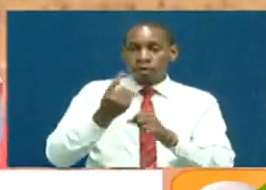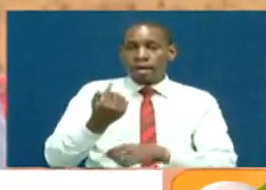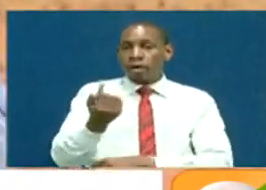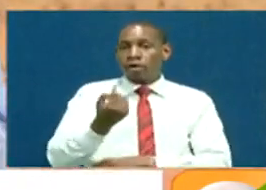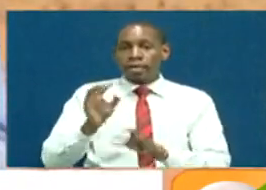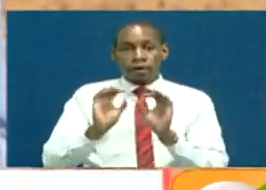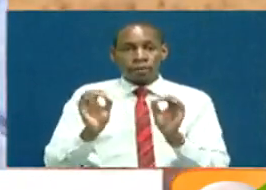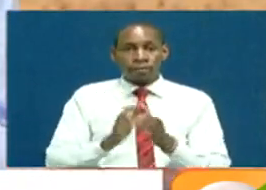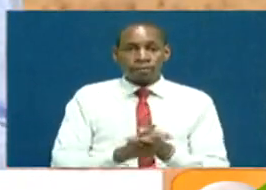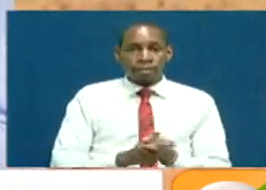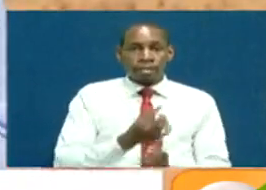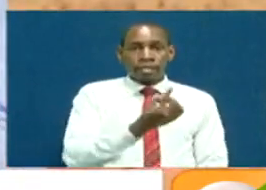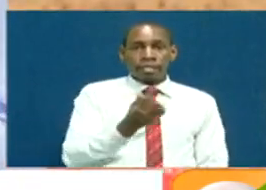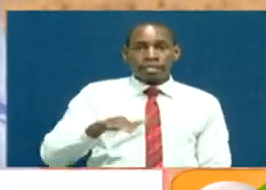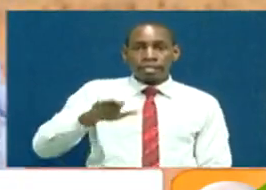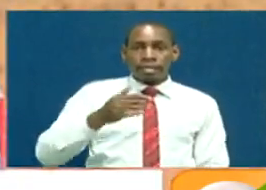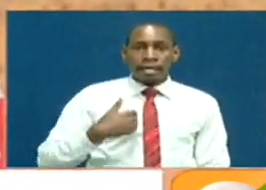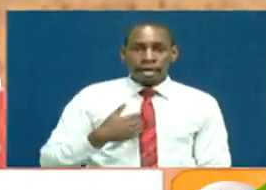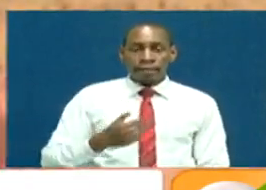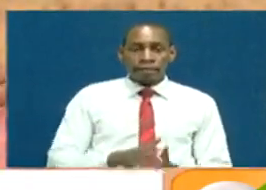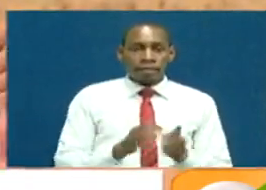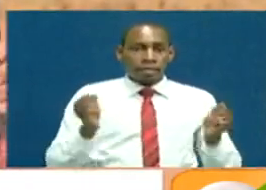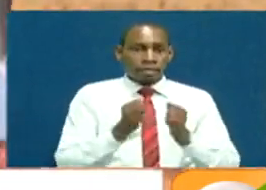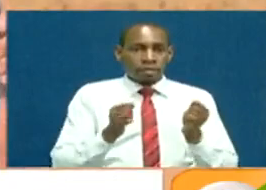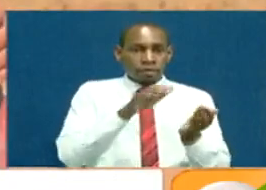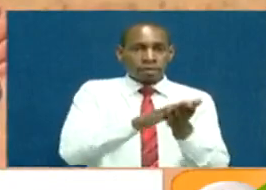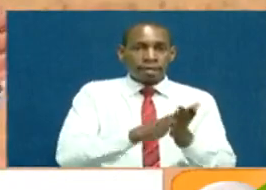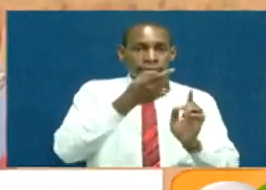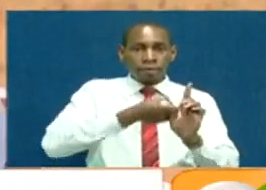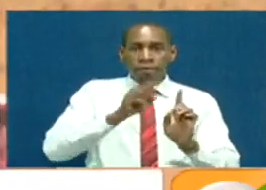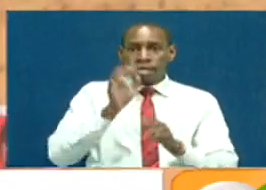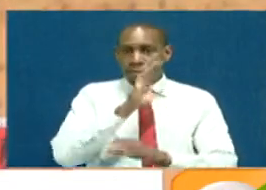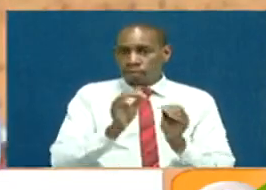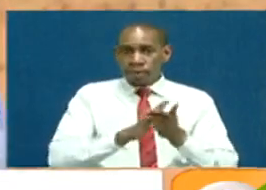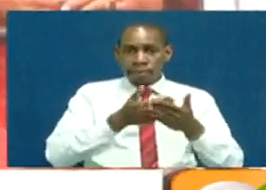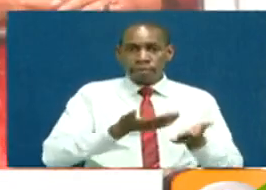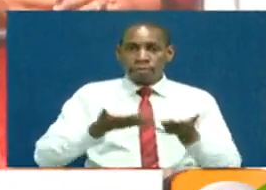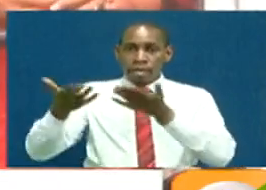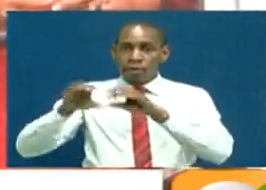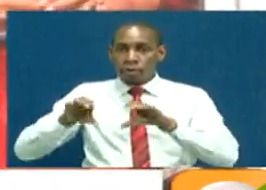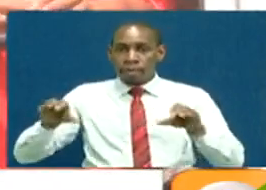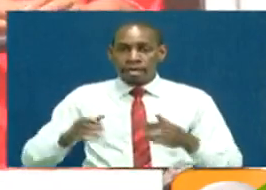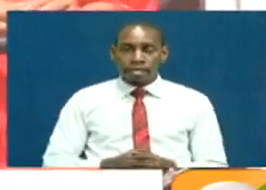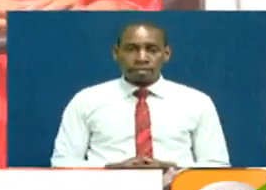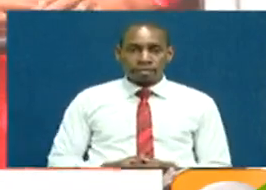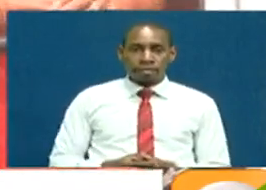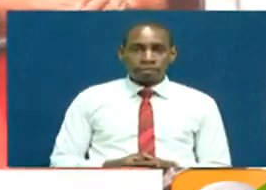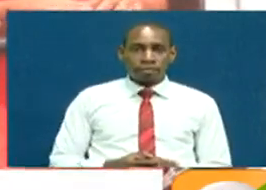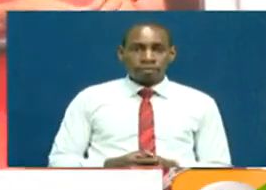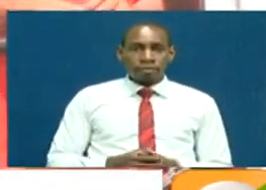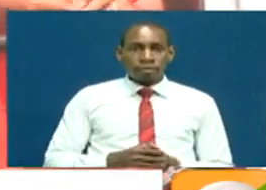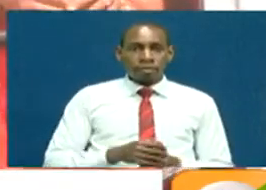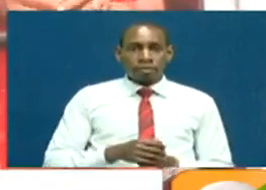moja. Kila eneo iwe na cooler zake, ndio viazi yenu isiharibike kabla ya kuenda soko. Etu sio ziara ya